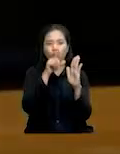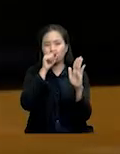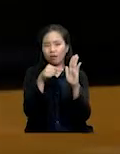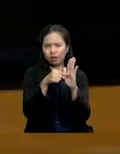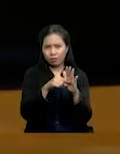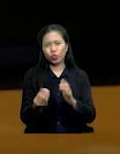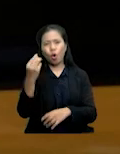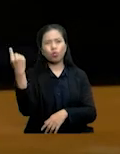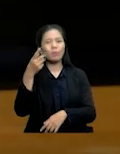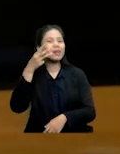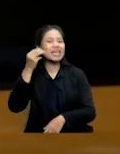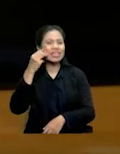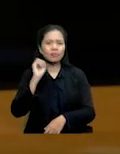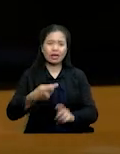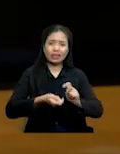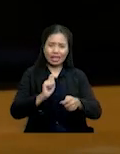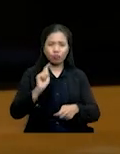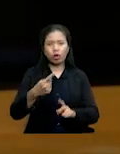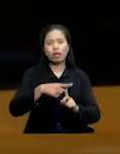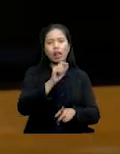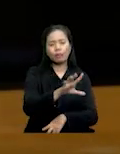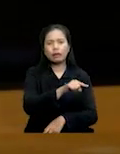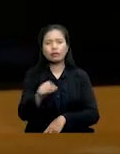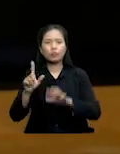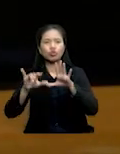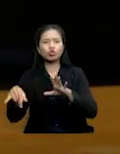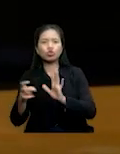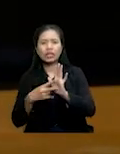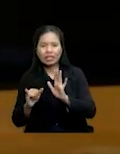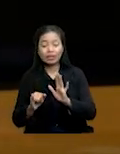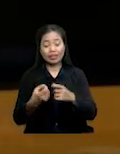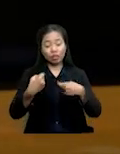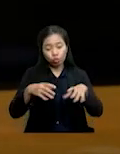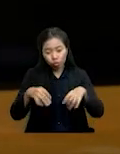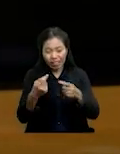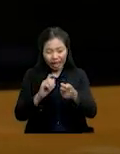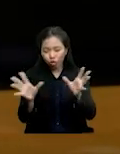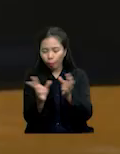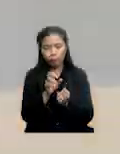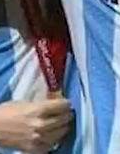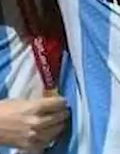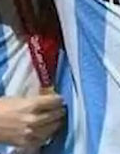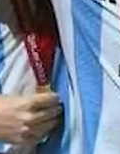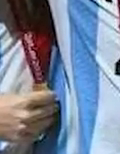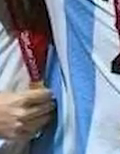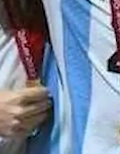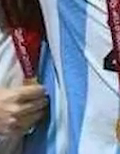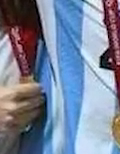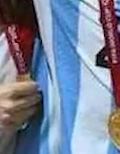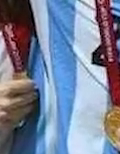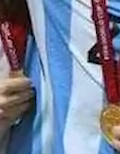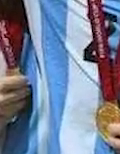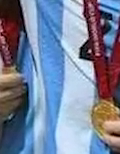mengatakan penjualan tiket yang dilakukan pada 5 hingga 7 Juni dibuka sebanyak 20.000 tiket per harinya tautan pembelian tiket